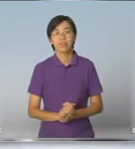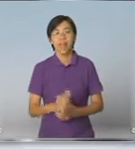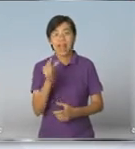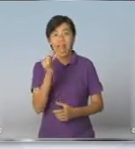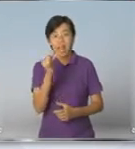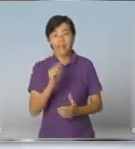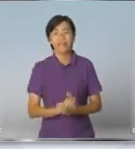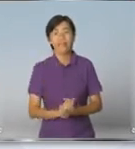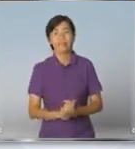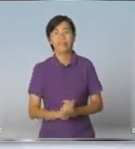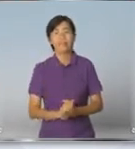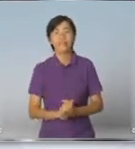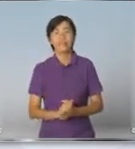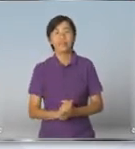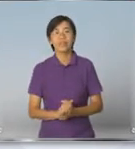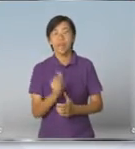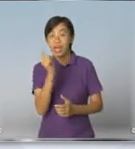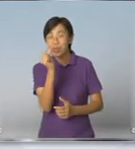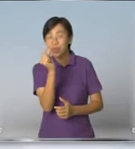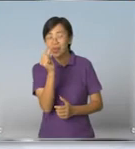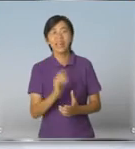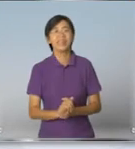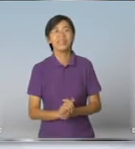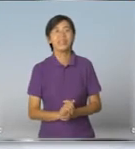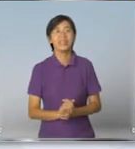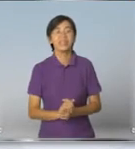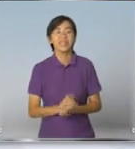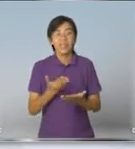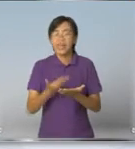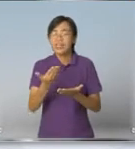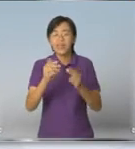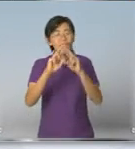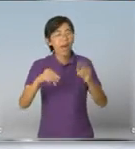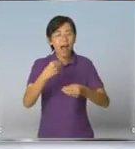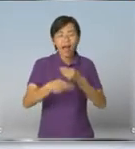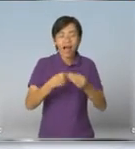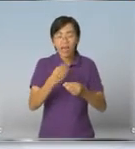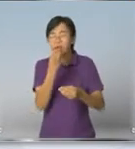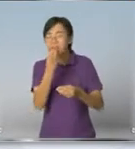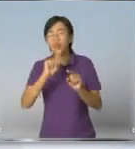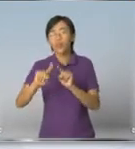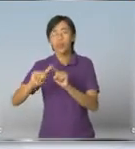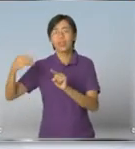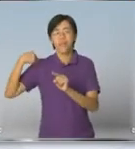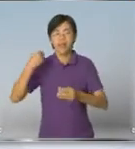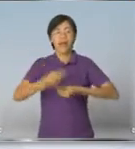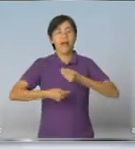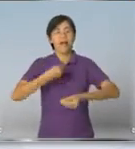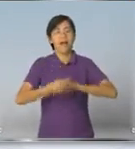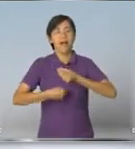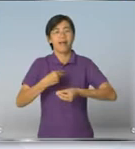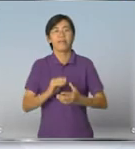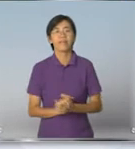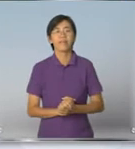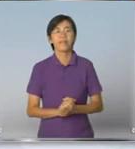อุปกรณ์ก็คือเป็นแหนบ ครับผม นะคะหน้าตาแบบนี้หาซื้อได้ในร้านที่ขายอุปกรณ์ด้านอาหารนะคะจะมีขาย